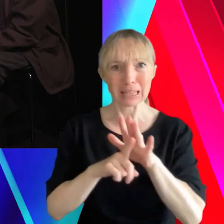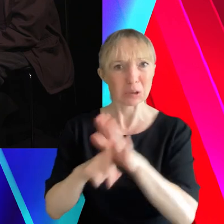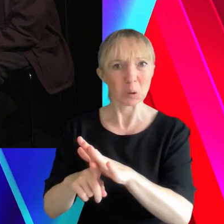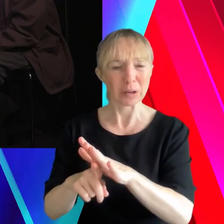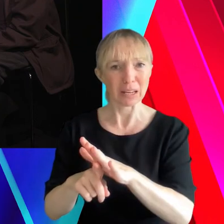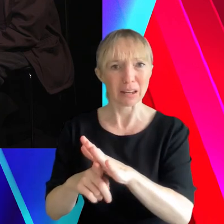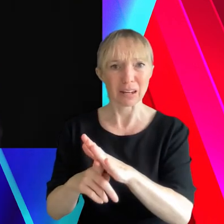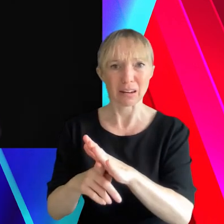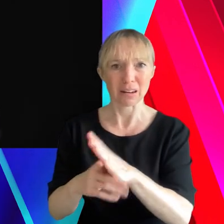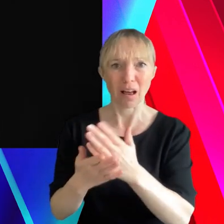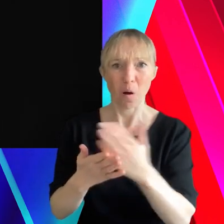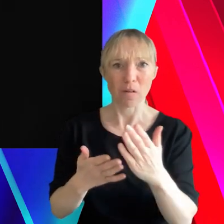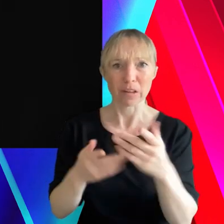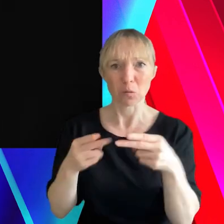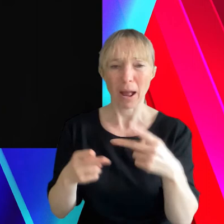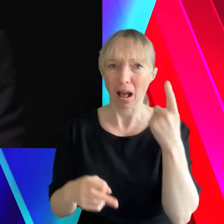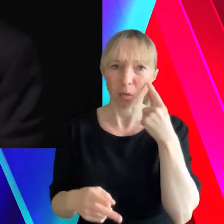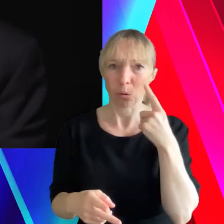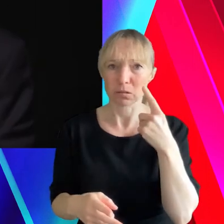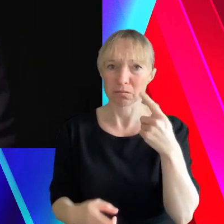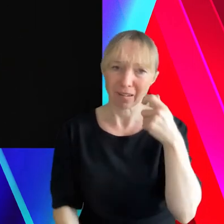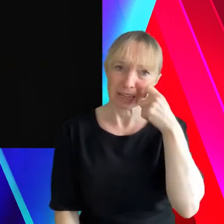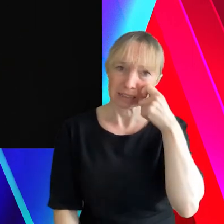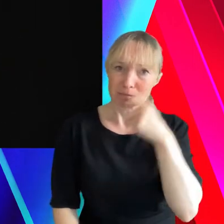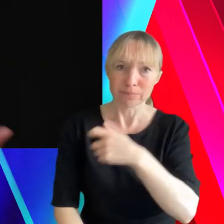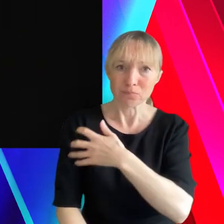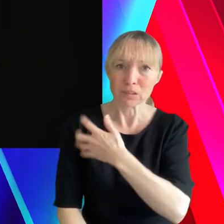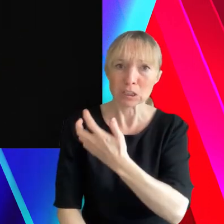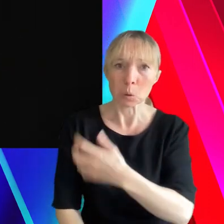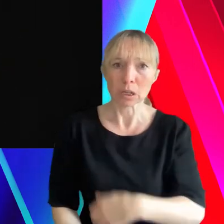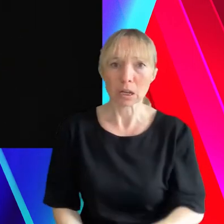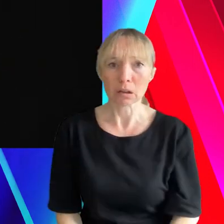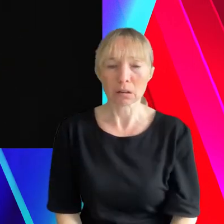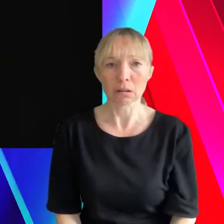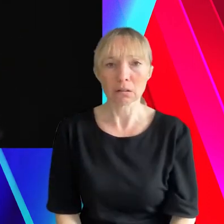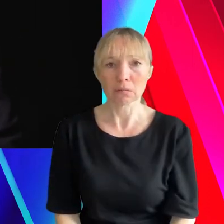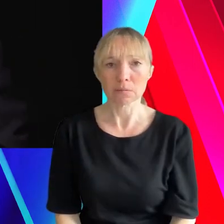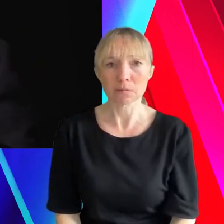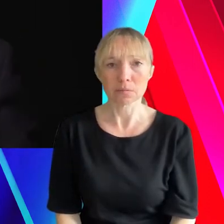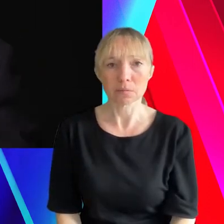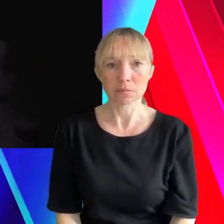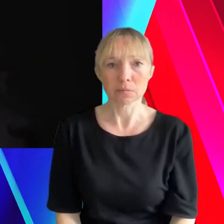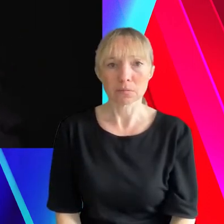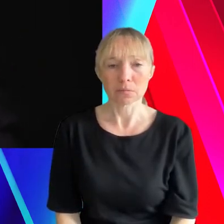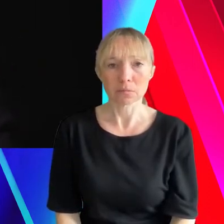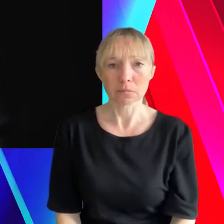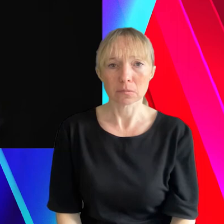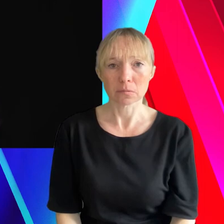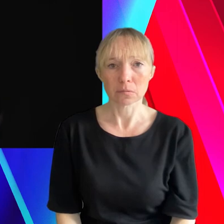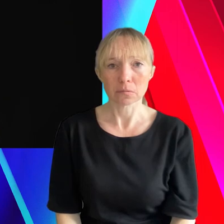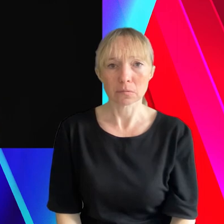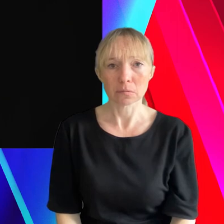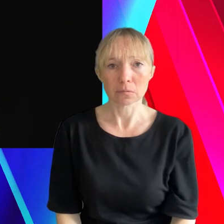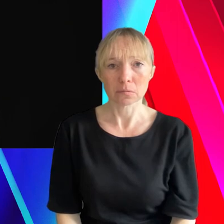quite insulting. سختم بود این کار رو بکنم چون میدونستم که این توجه ها رو به فیلم من بیشتر میکنه و ممکن از کاندیداهای دیگه توجه ها کمتر